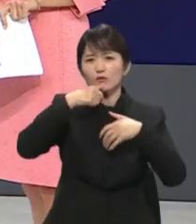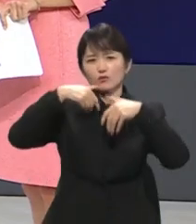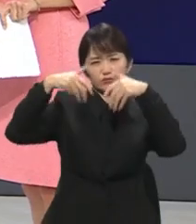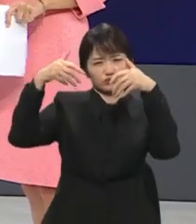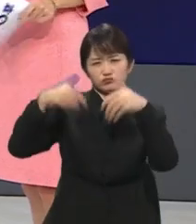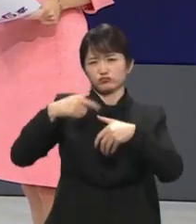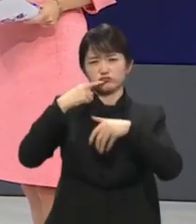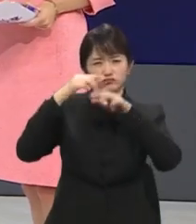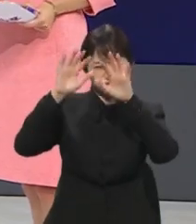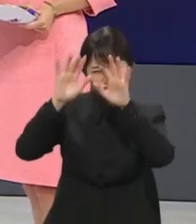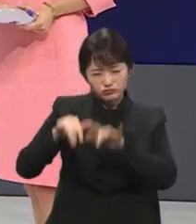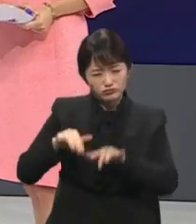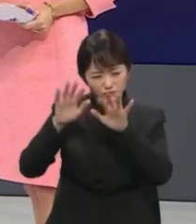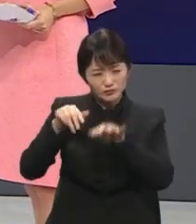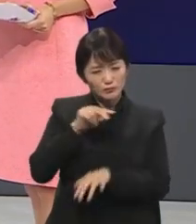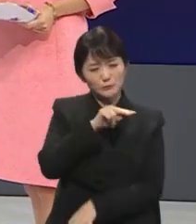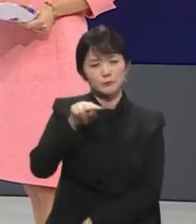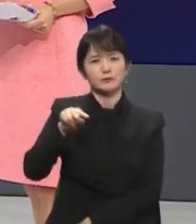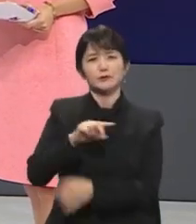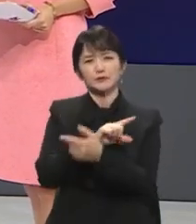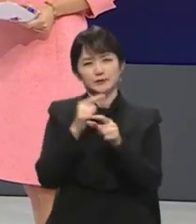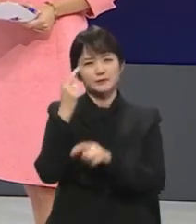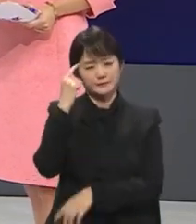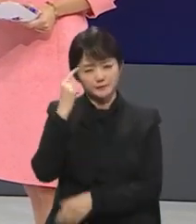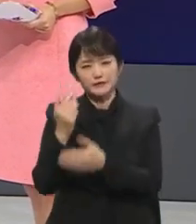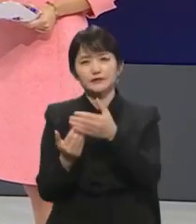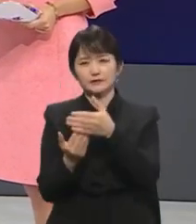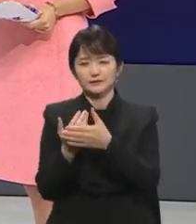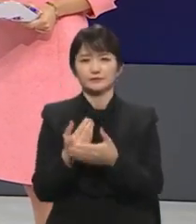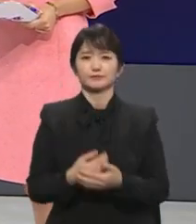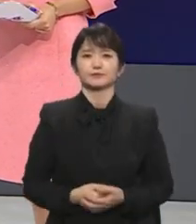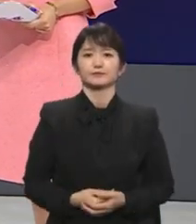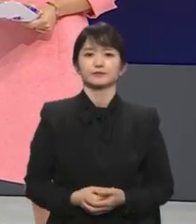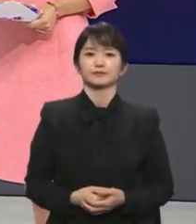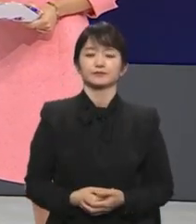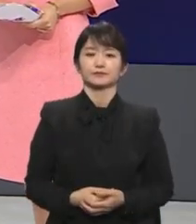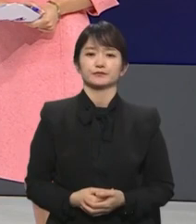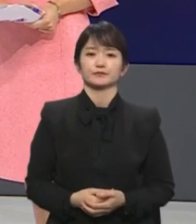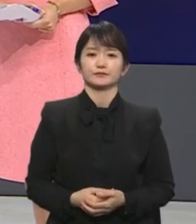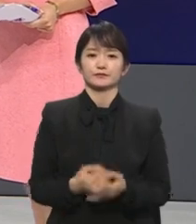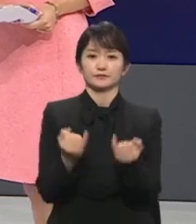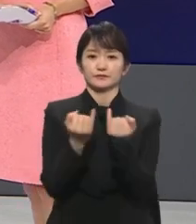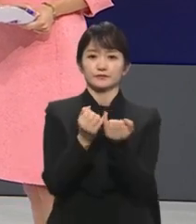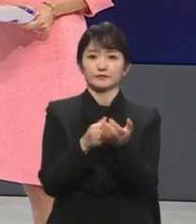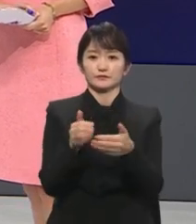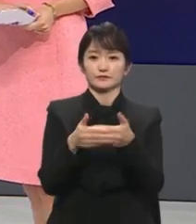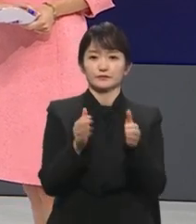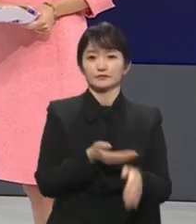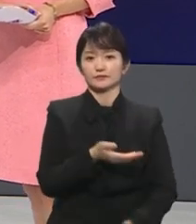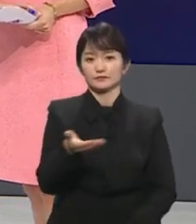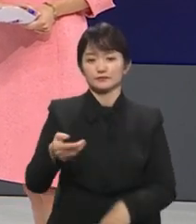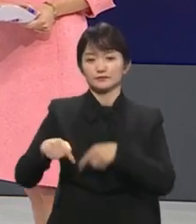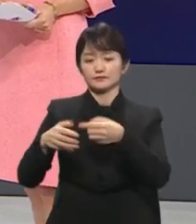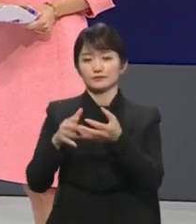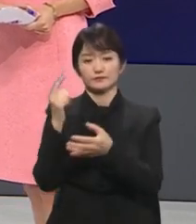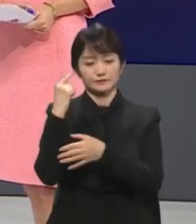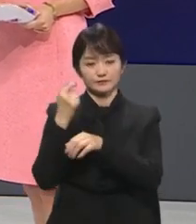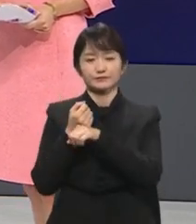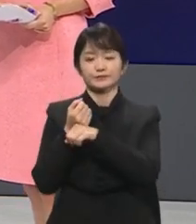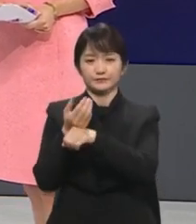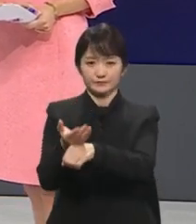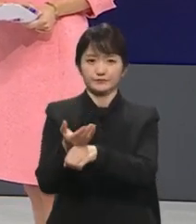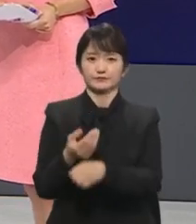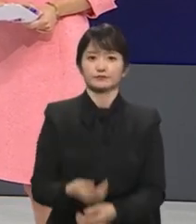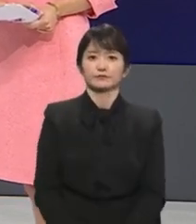폭설 많은 생각이 들게합니다네 지금 지 쇼트트랙 달려요 디어 원룸에서 정치권 소식